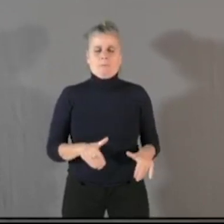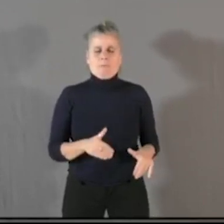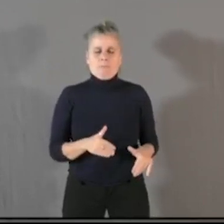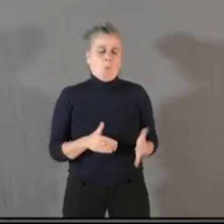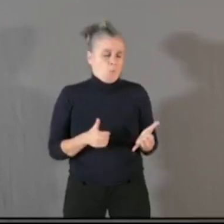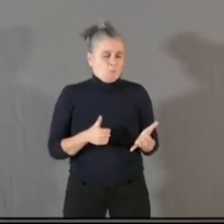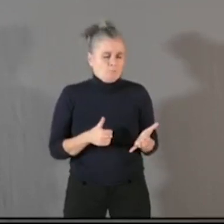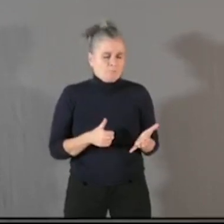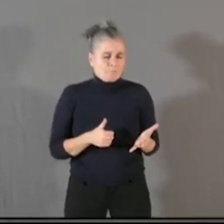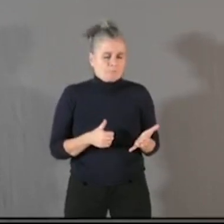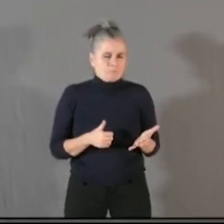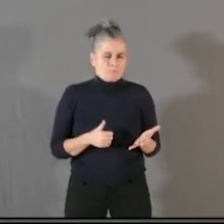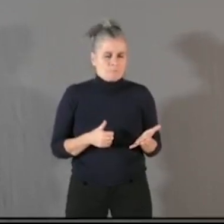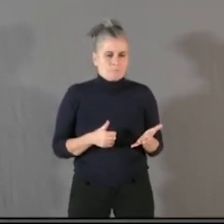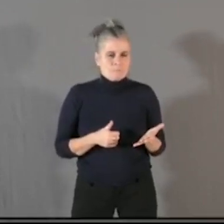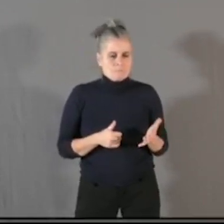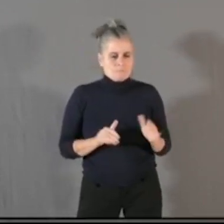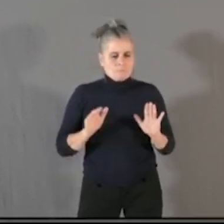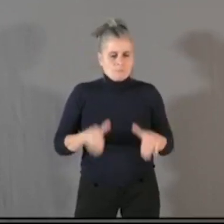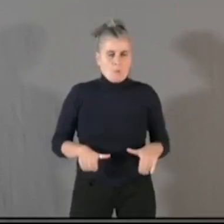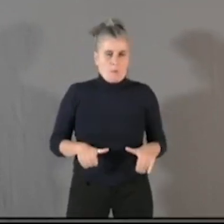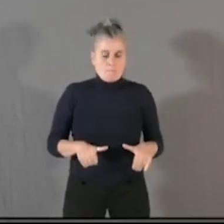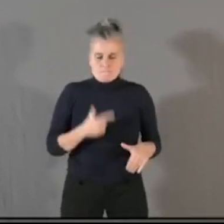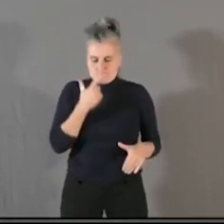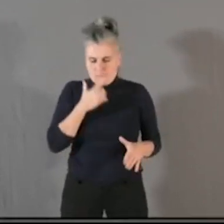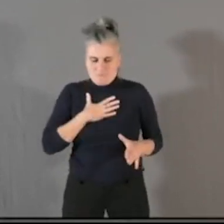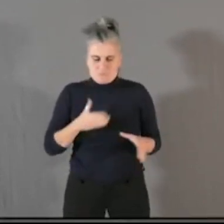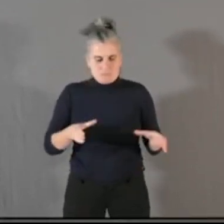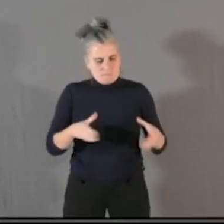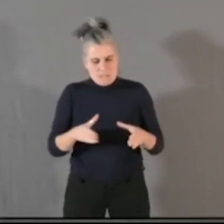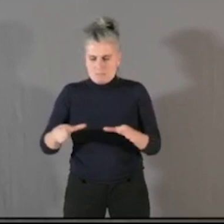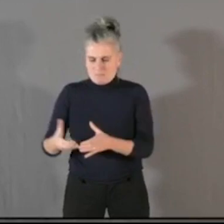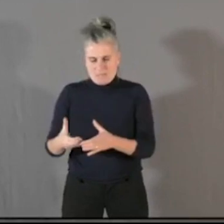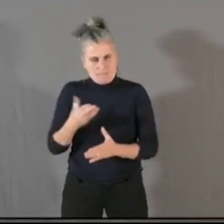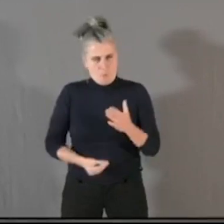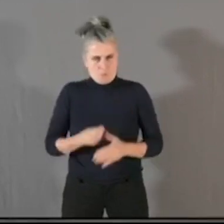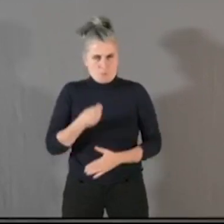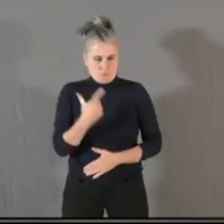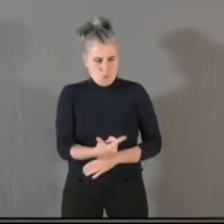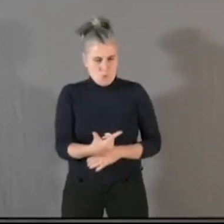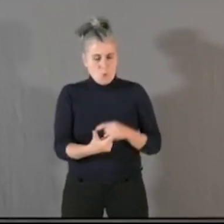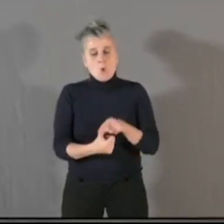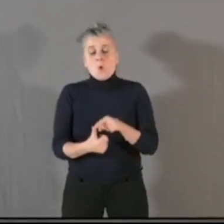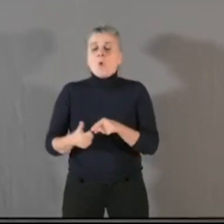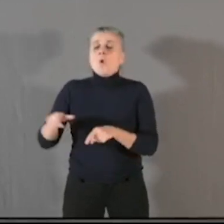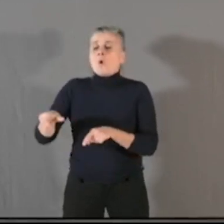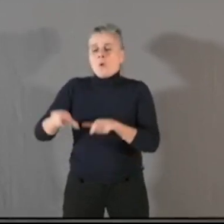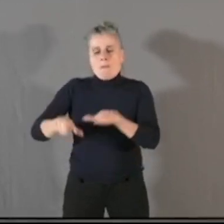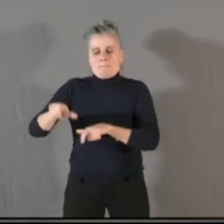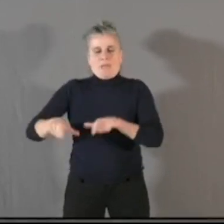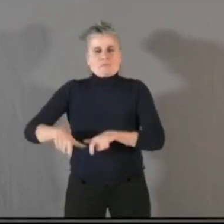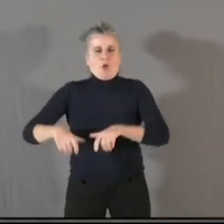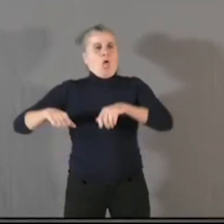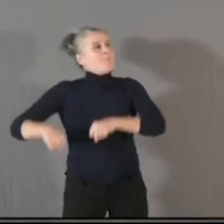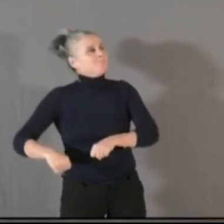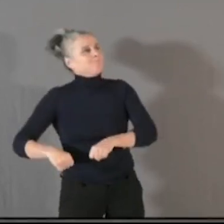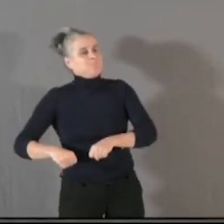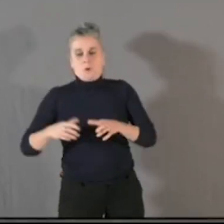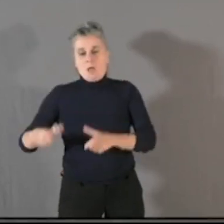avis, 2 brigades, une contre les squats et une contre les tags, 2 fléaux modernes